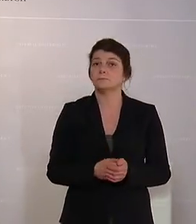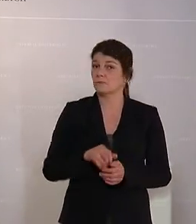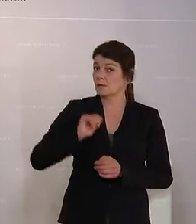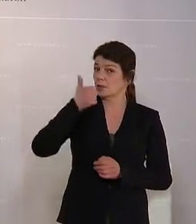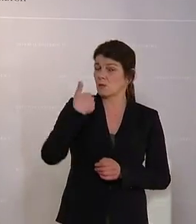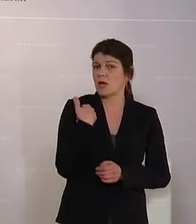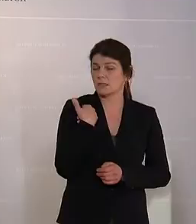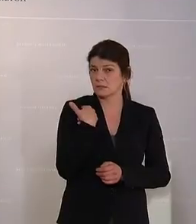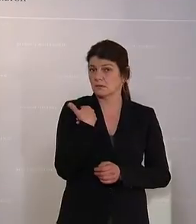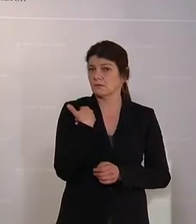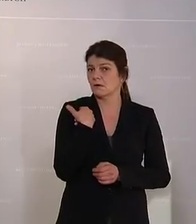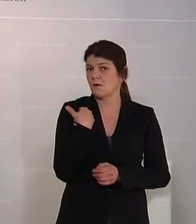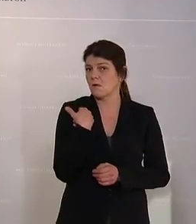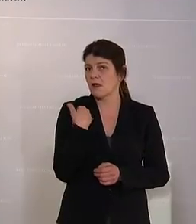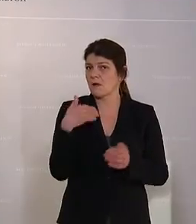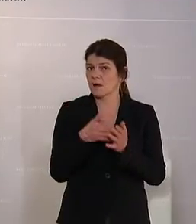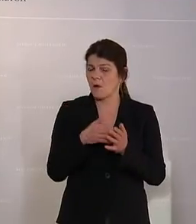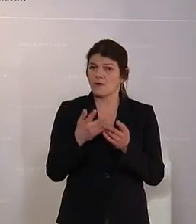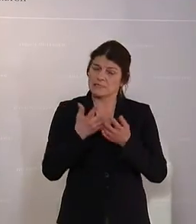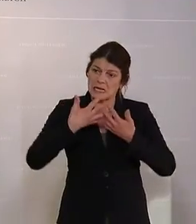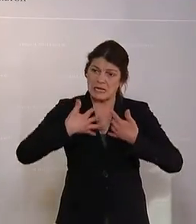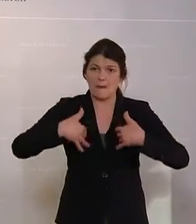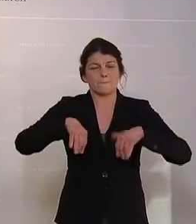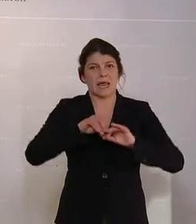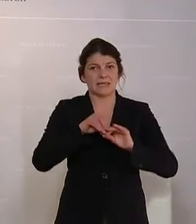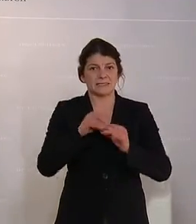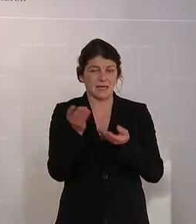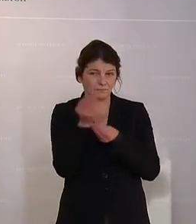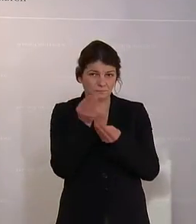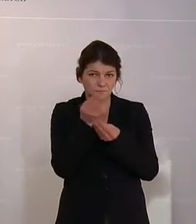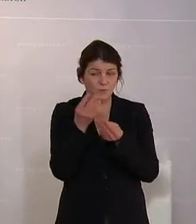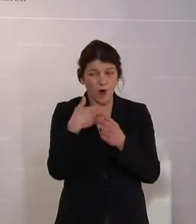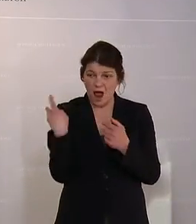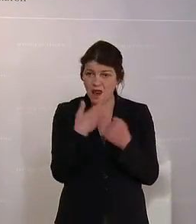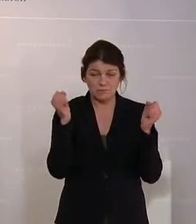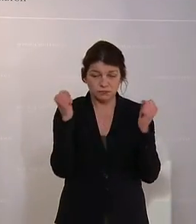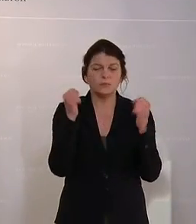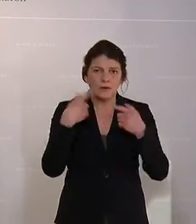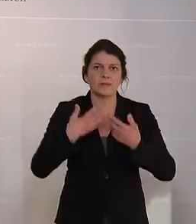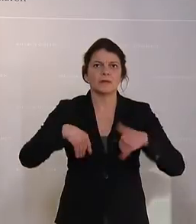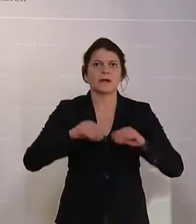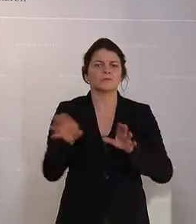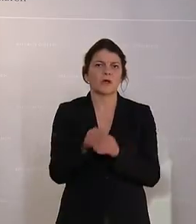zuerst einen gemeinsamen Nenner finden und dann alle gemeinsam an einem Strang ziehen.